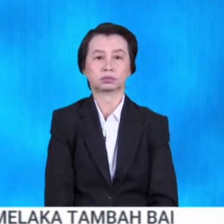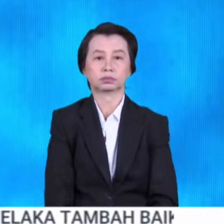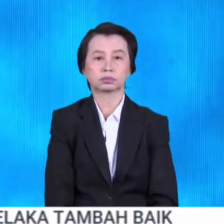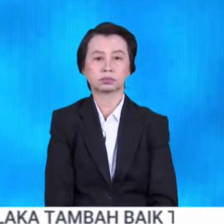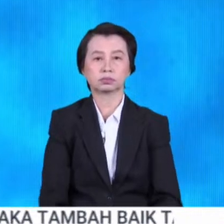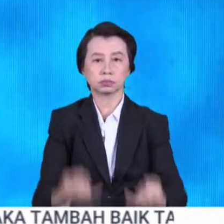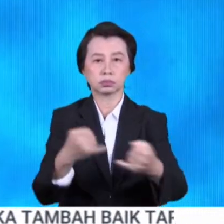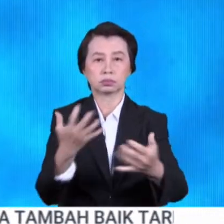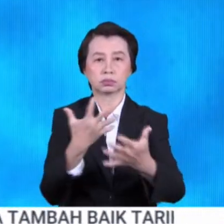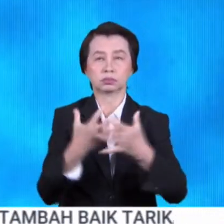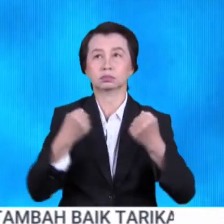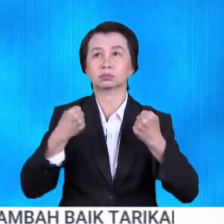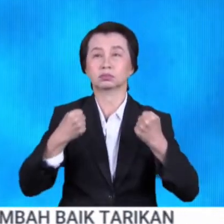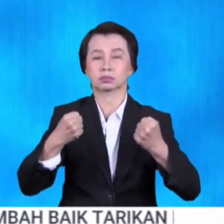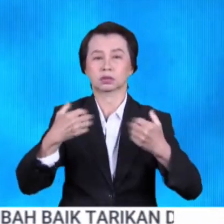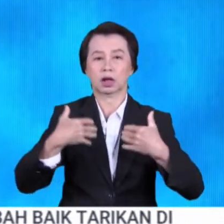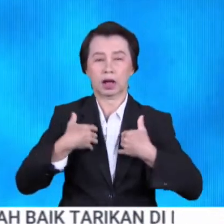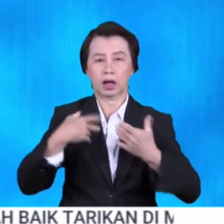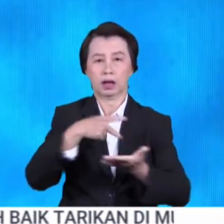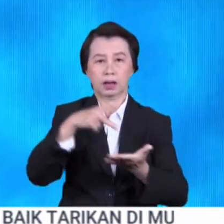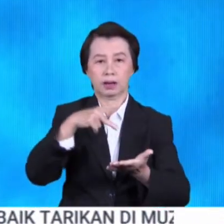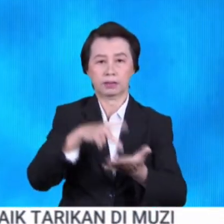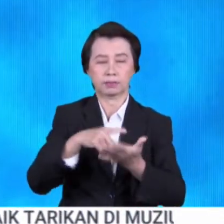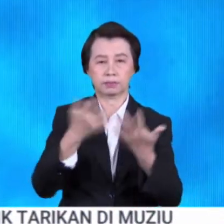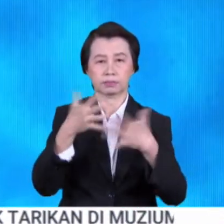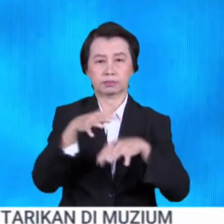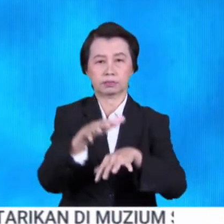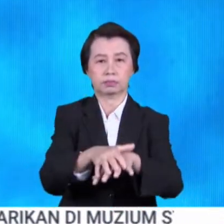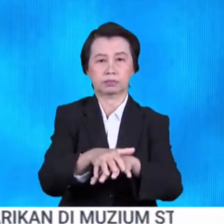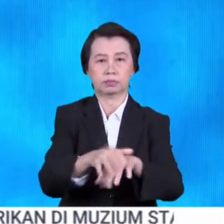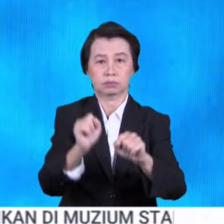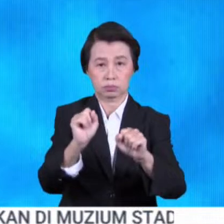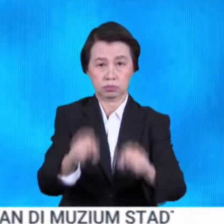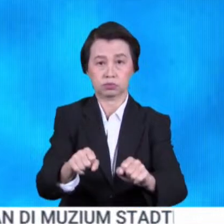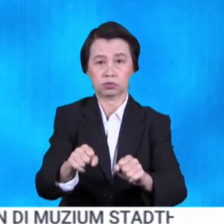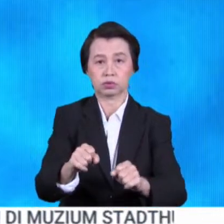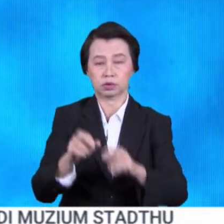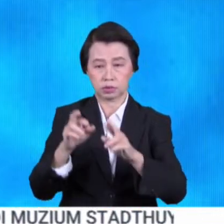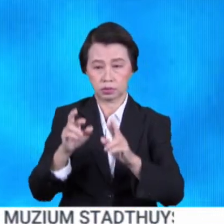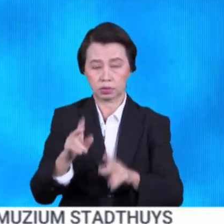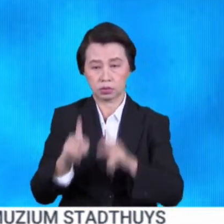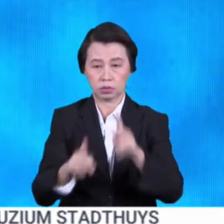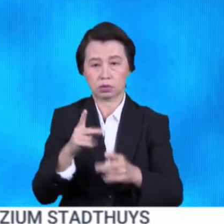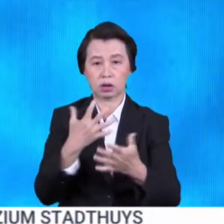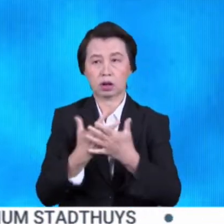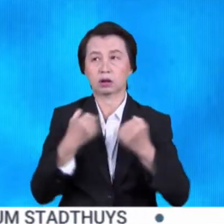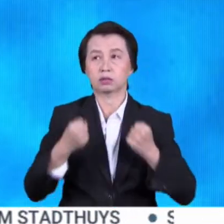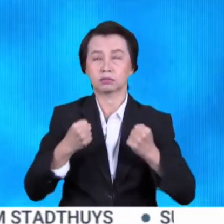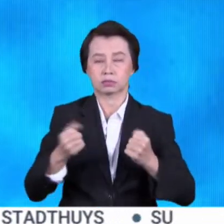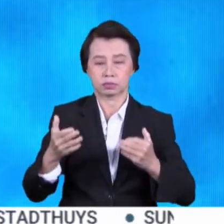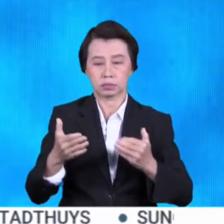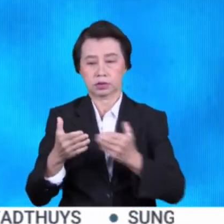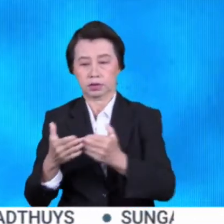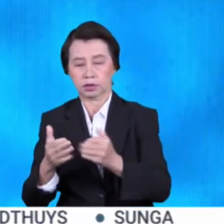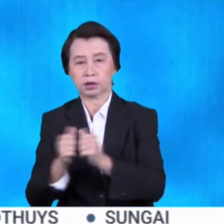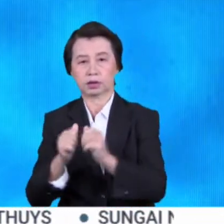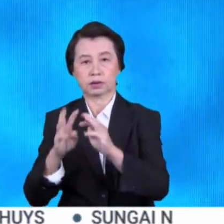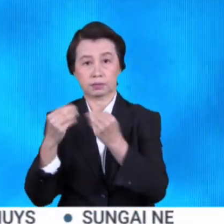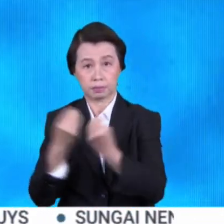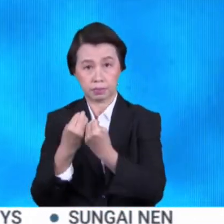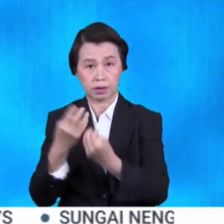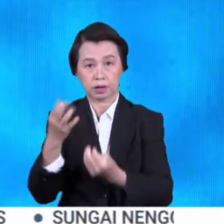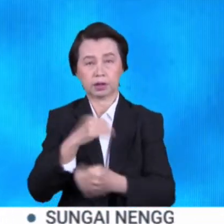Jabatan Penjara Malaysia mewujudkan pusat reintegrasi bagi membolehkan penghuni penjara mendekatkan diri dengan masyarakat